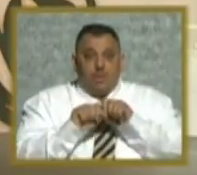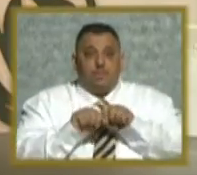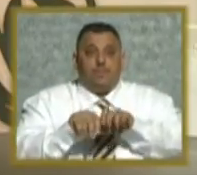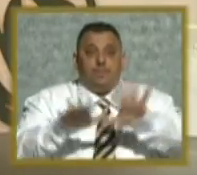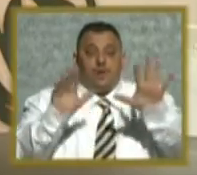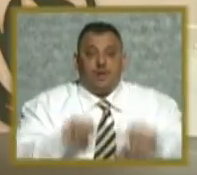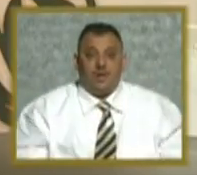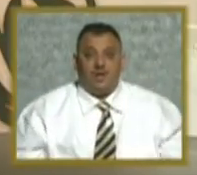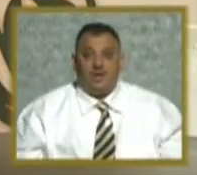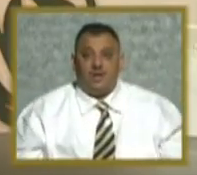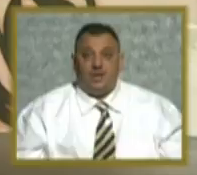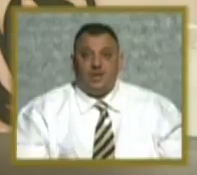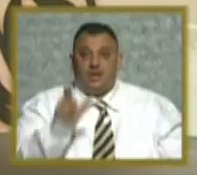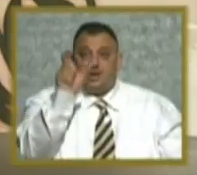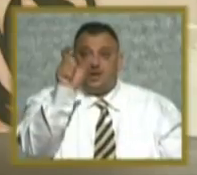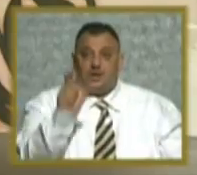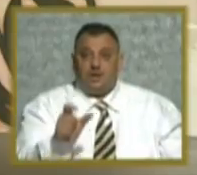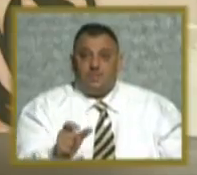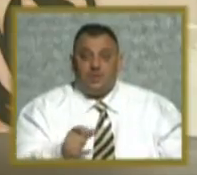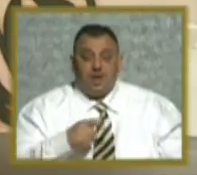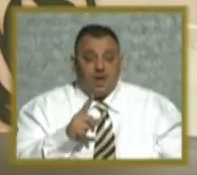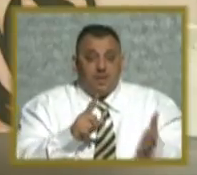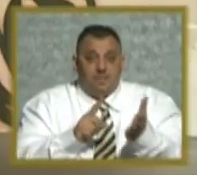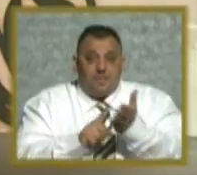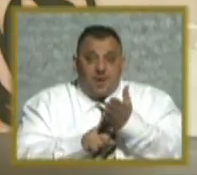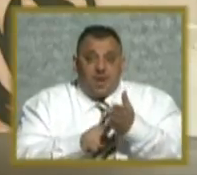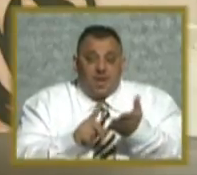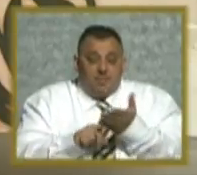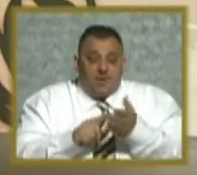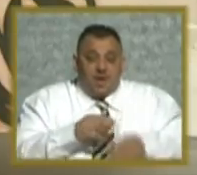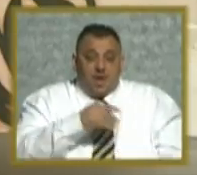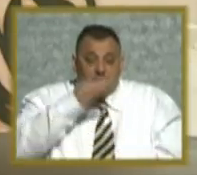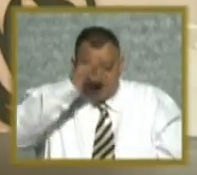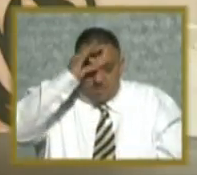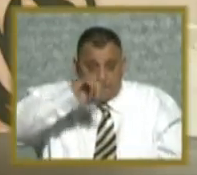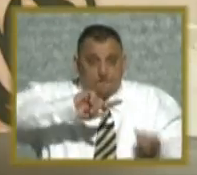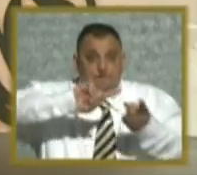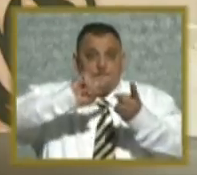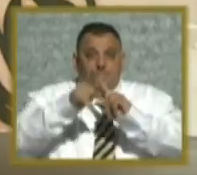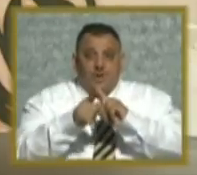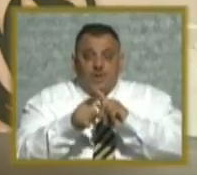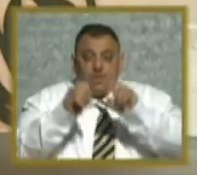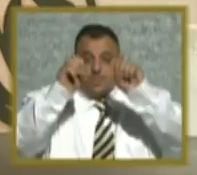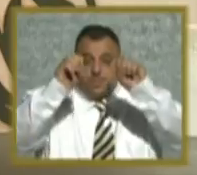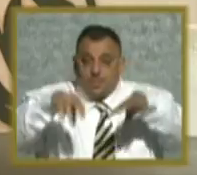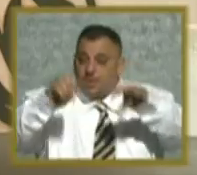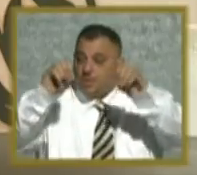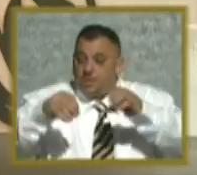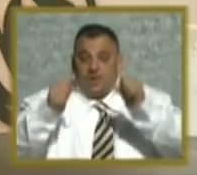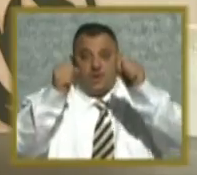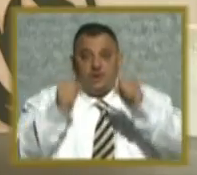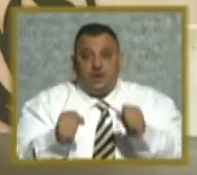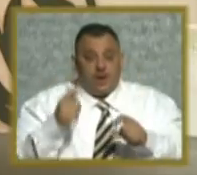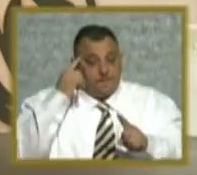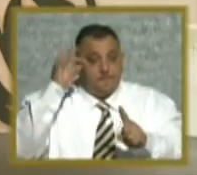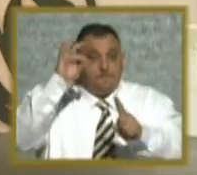الأشخاص الذين يلبسون أقنعة ويتخفون بأسماء وهمية فيمارسون والعياذ بالله مثل هذا الأمر،